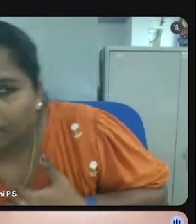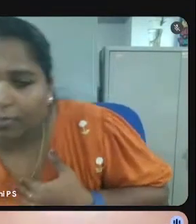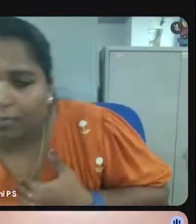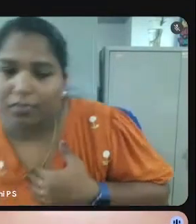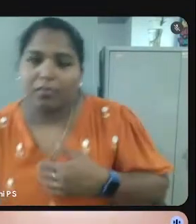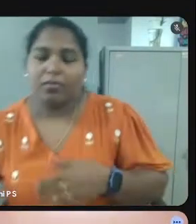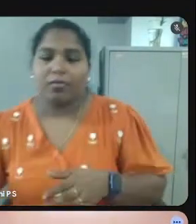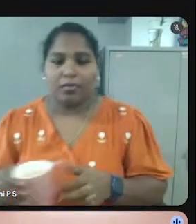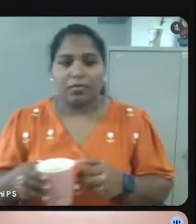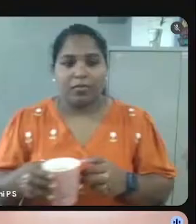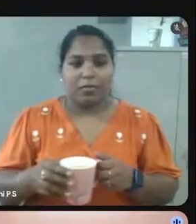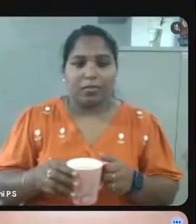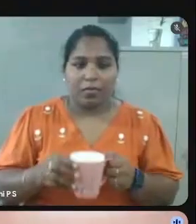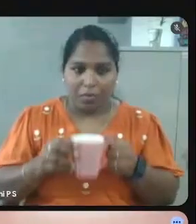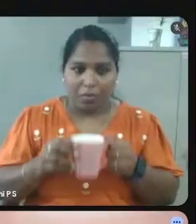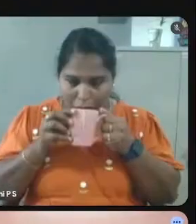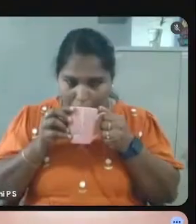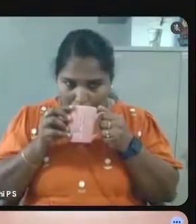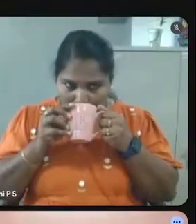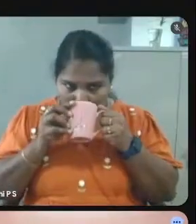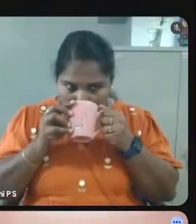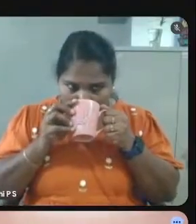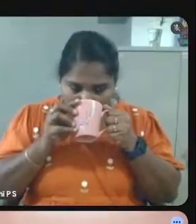ഇതാണ് റെഫറൻസസ്. പിന്നെ ക്വസ്റ്റ്യൻസ്.